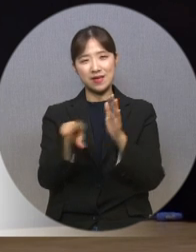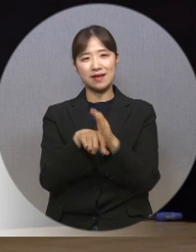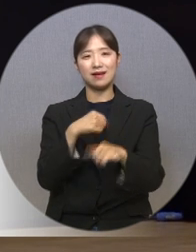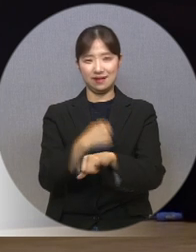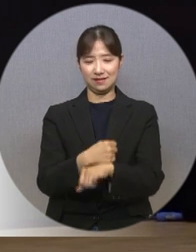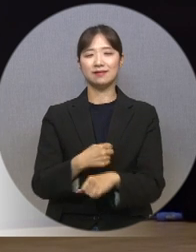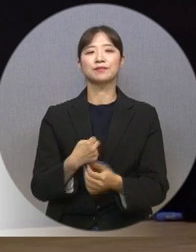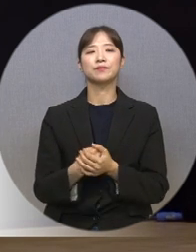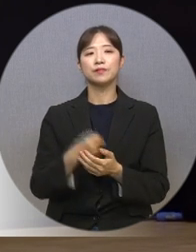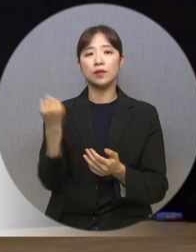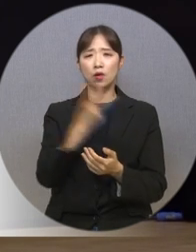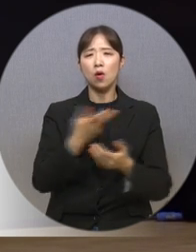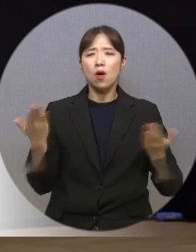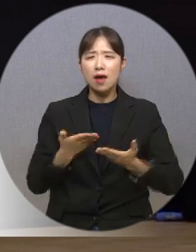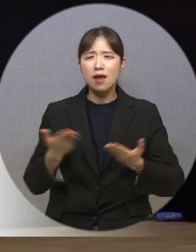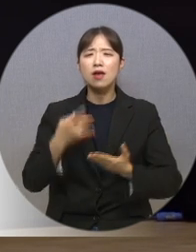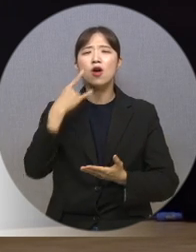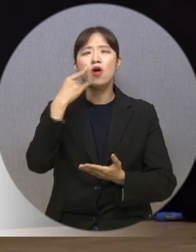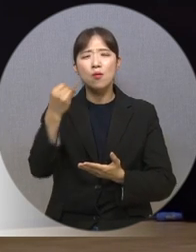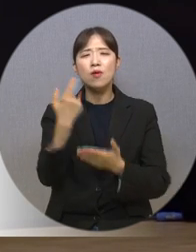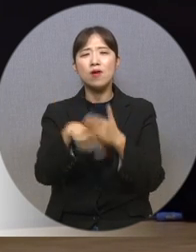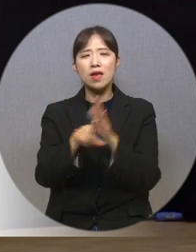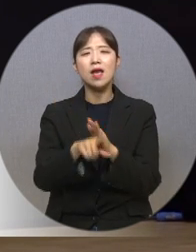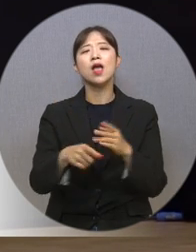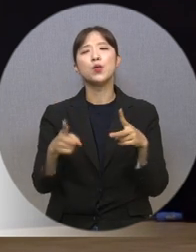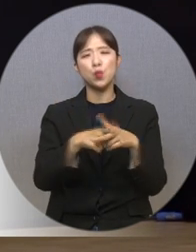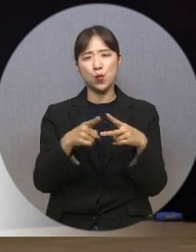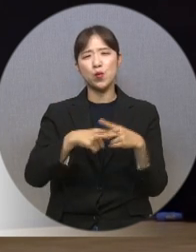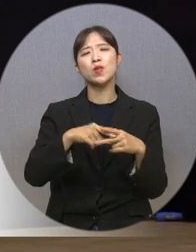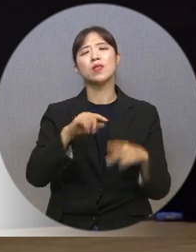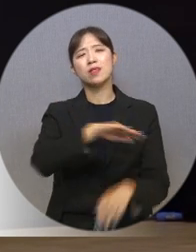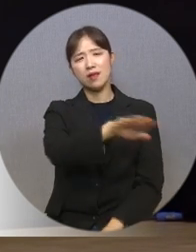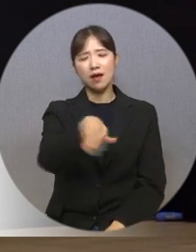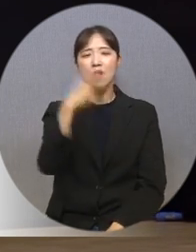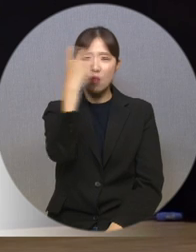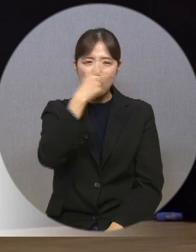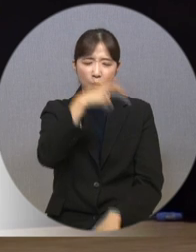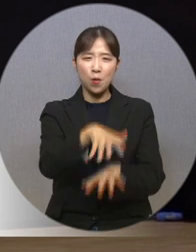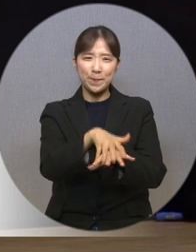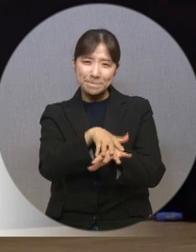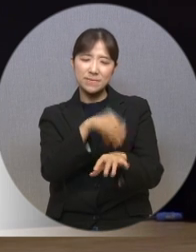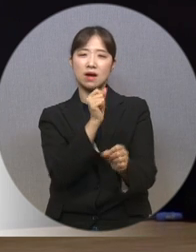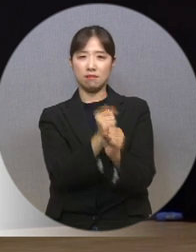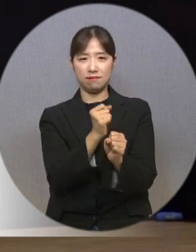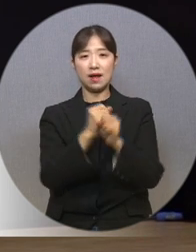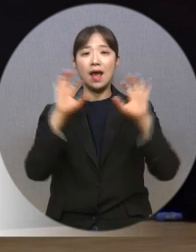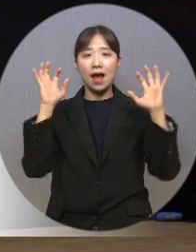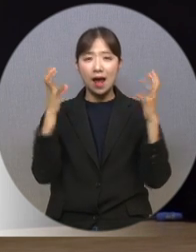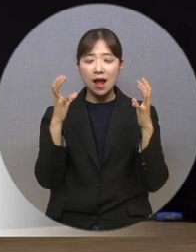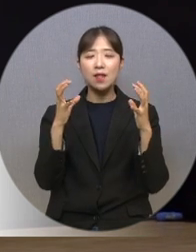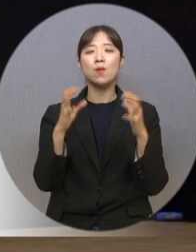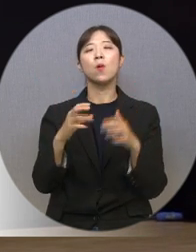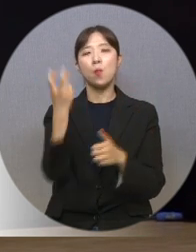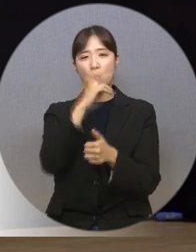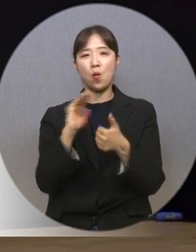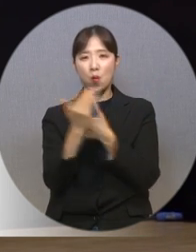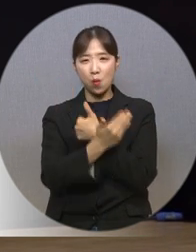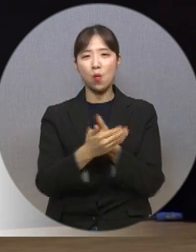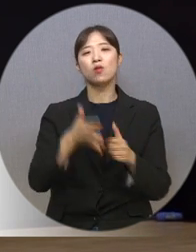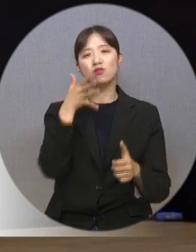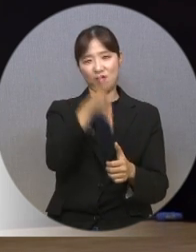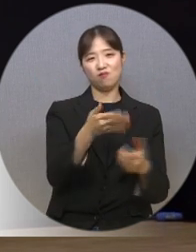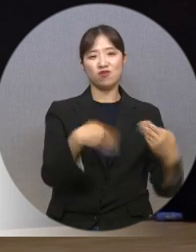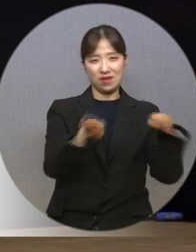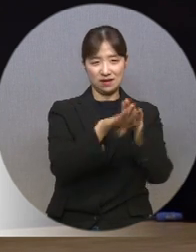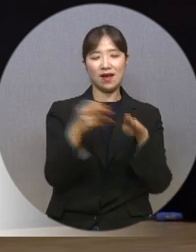워킹맘을 위한 초등 돌봄 체계를 확립하고 아동보호 전문기관과 키즈파크